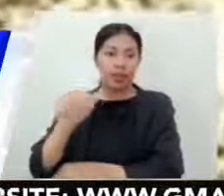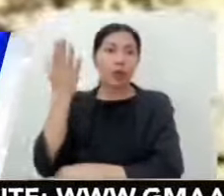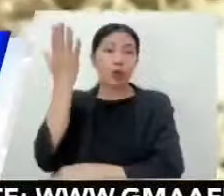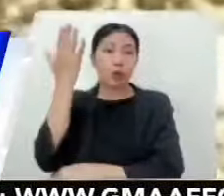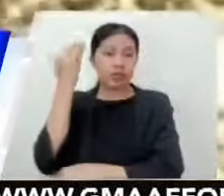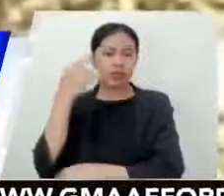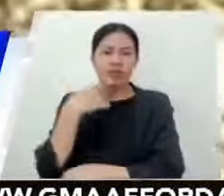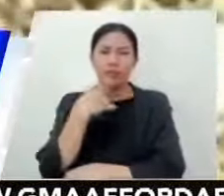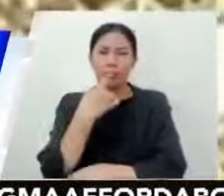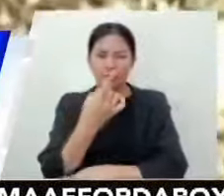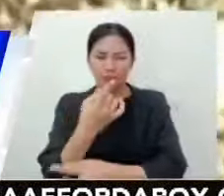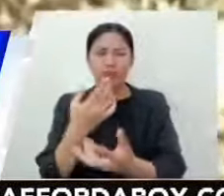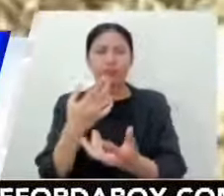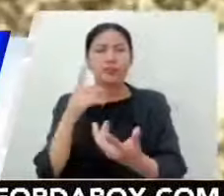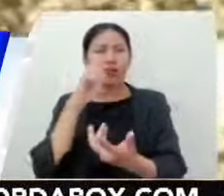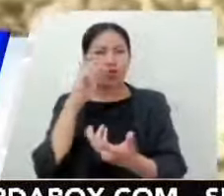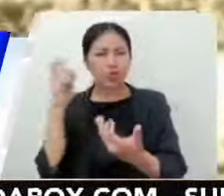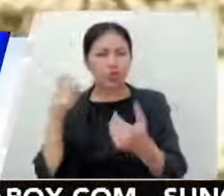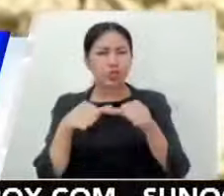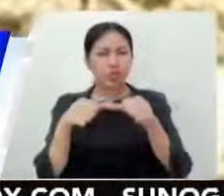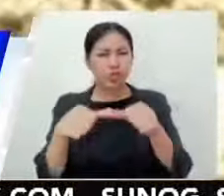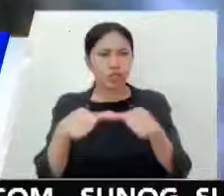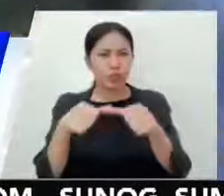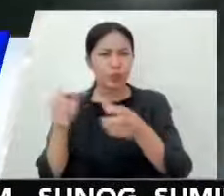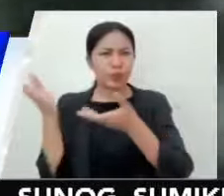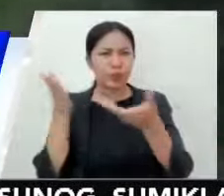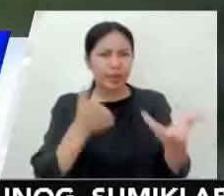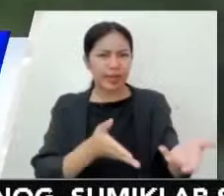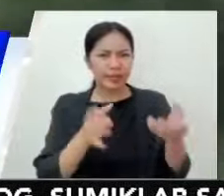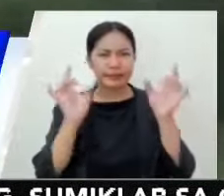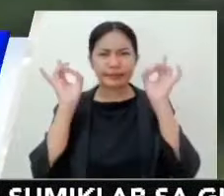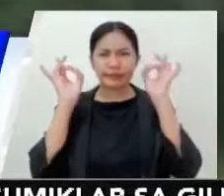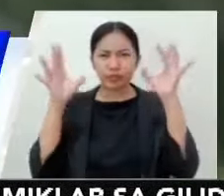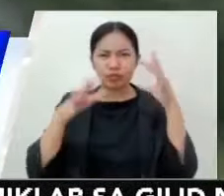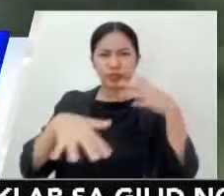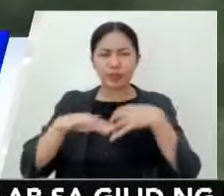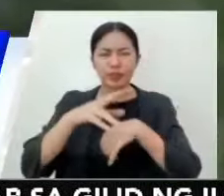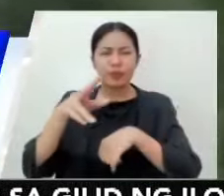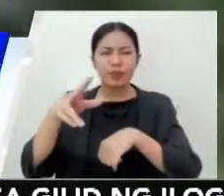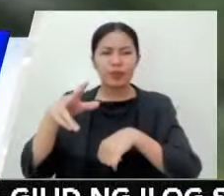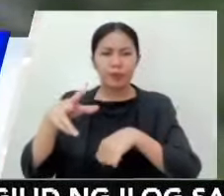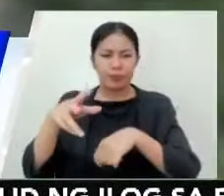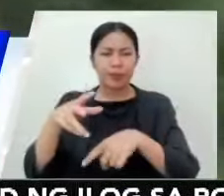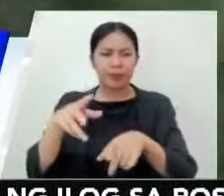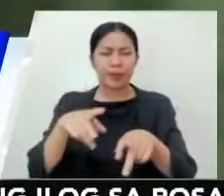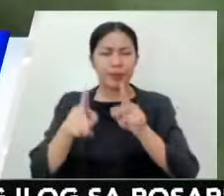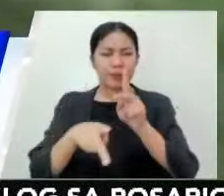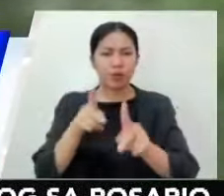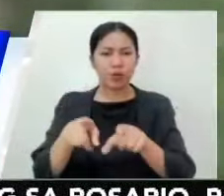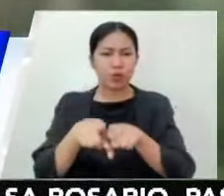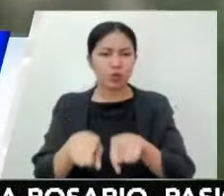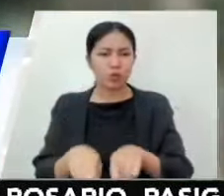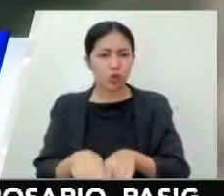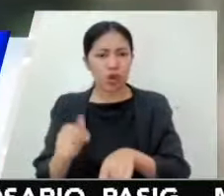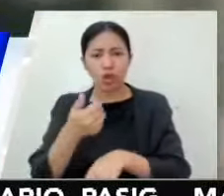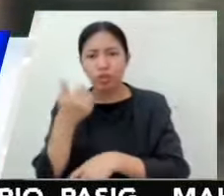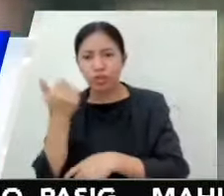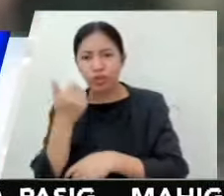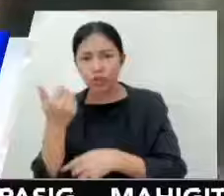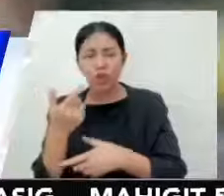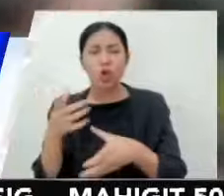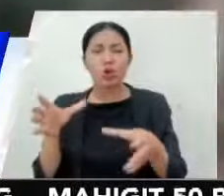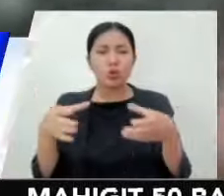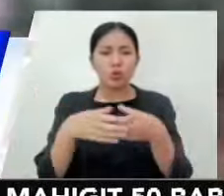sa CPP-NPA, itinuturing ding terorista sa bansang Islamic State East Asia at iba pang grupo gaya ng Abu Sayyaf, Maute Group